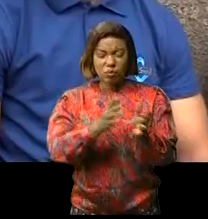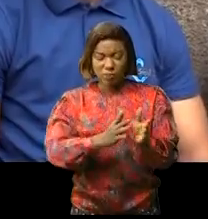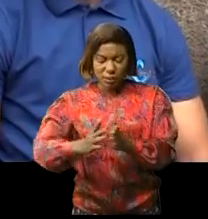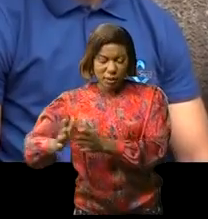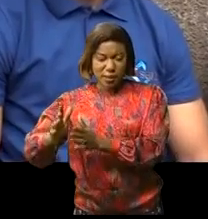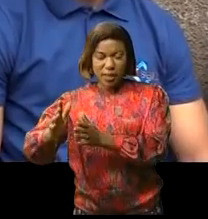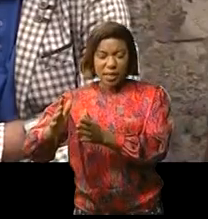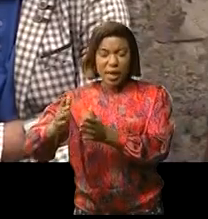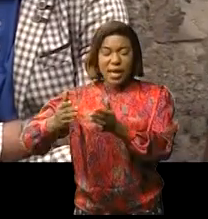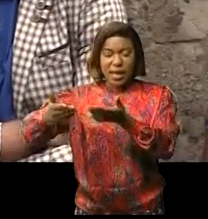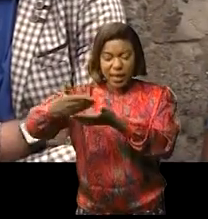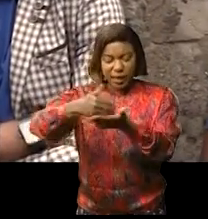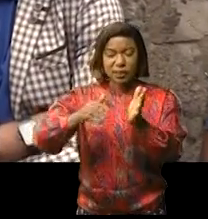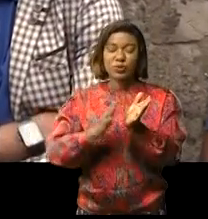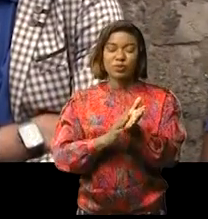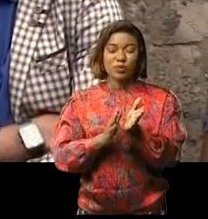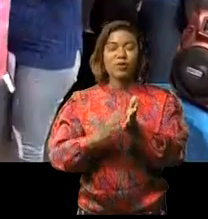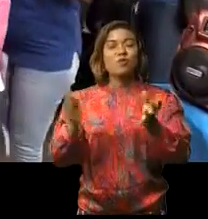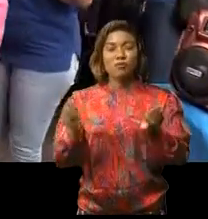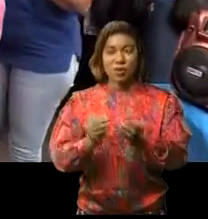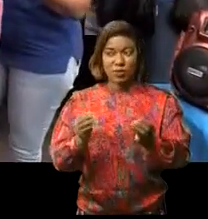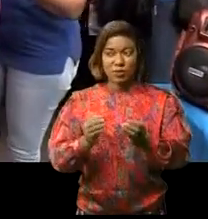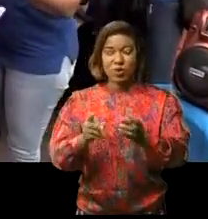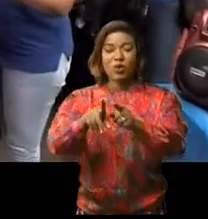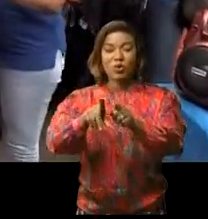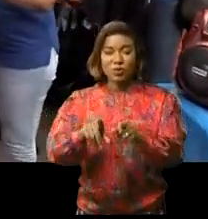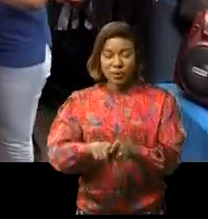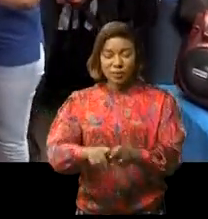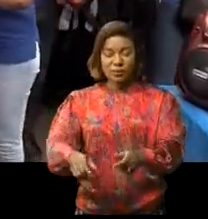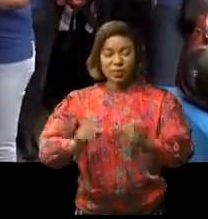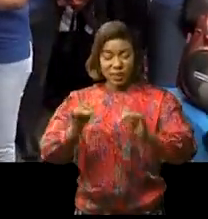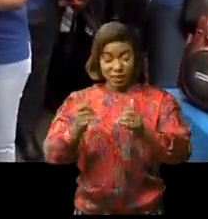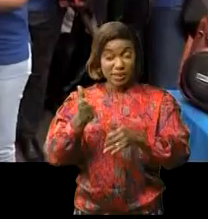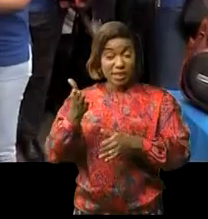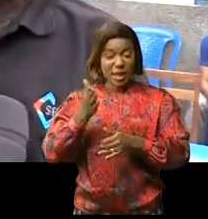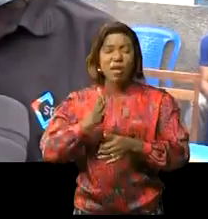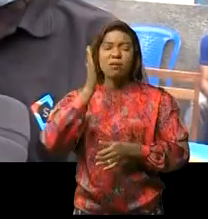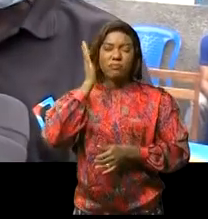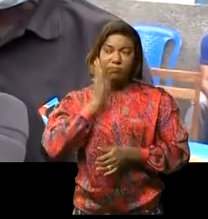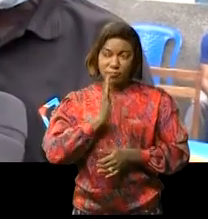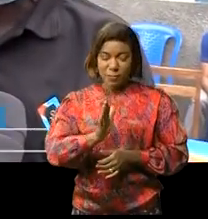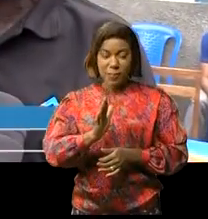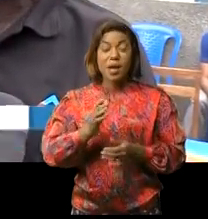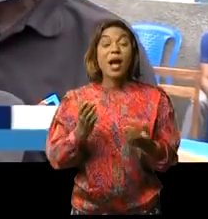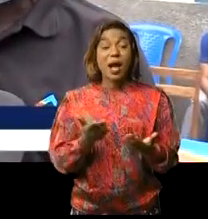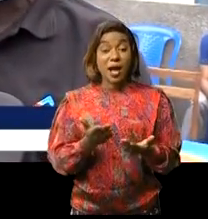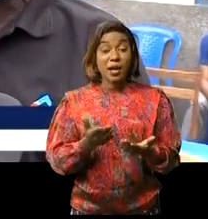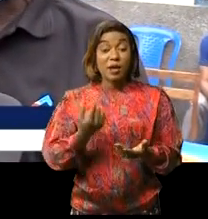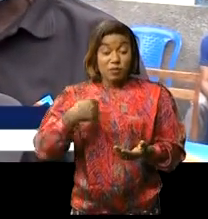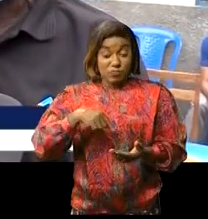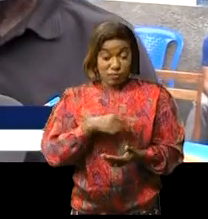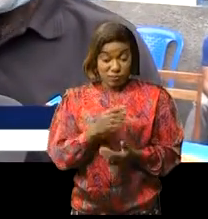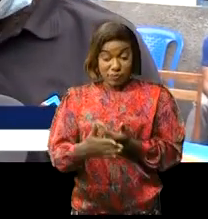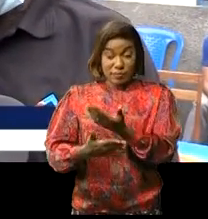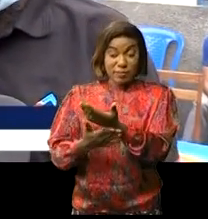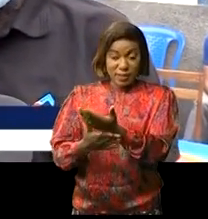rentrée scolaire prochaine. Les gestes de la Ségus est donc salvateur. Je leur ai demandé de bien garder, surtout demander aux